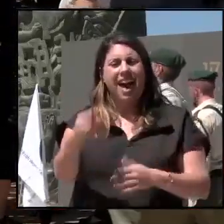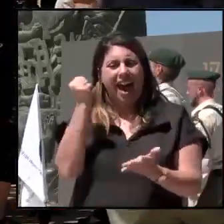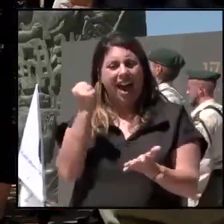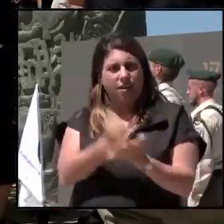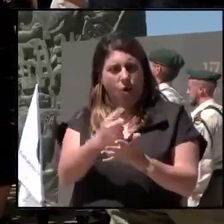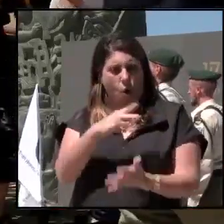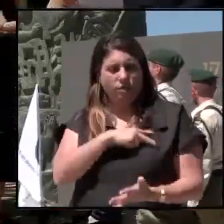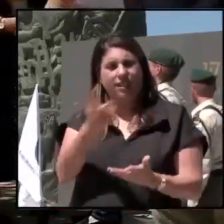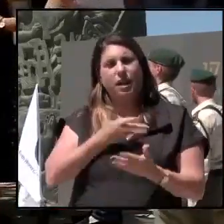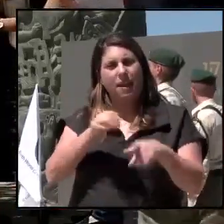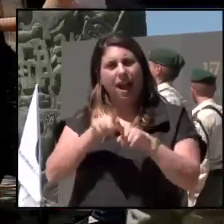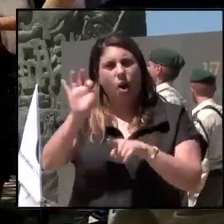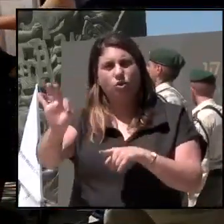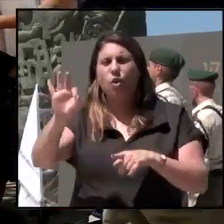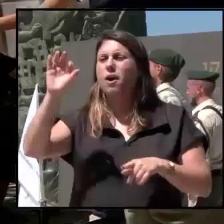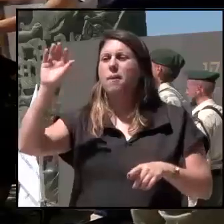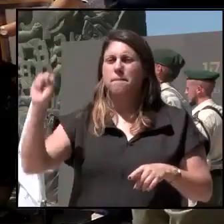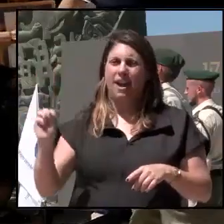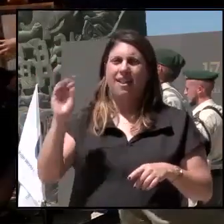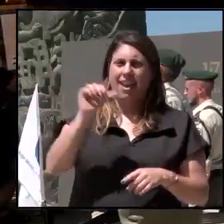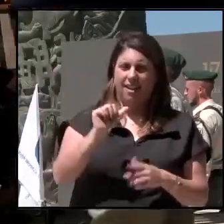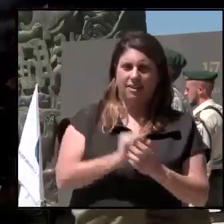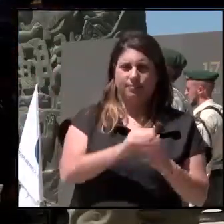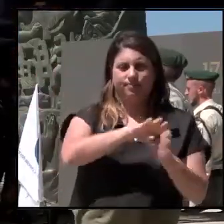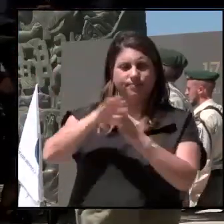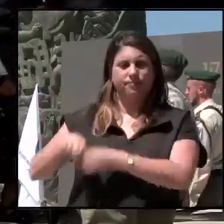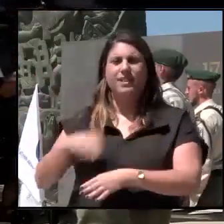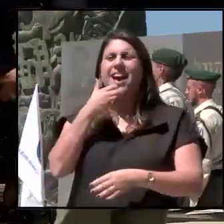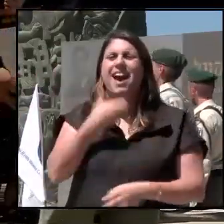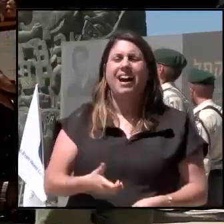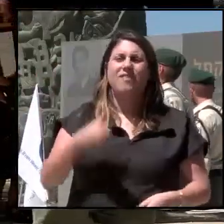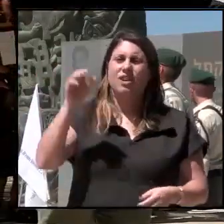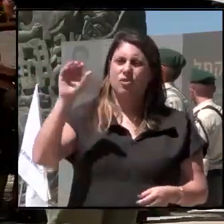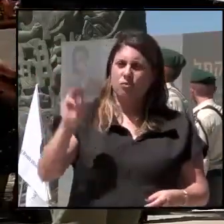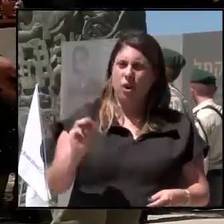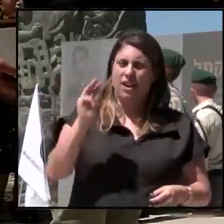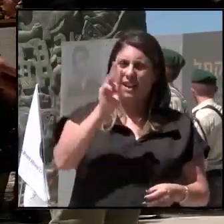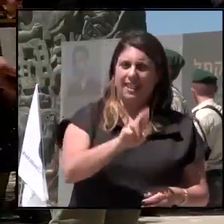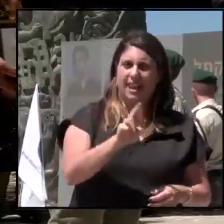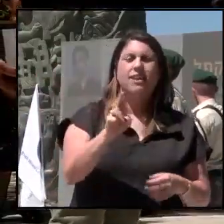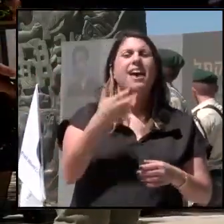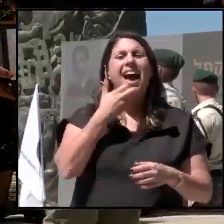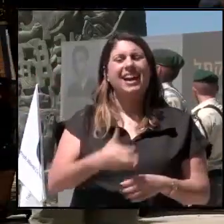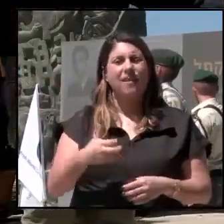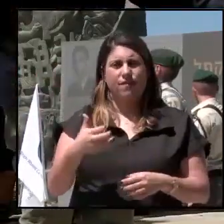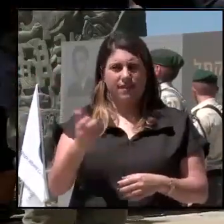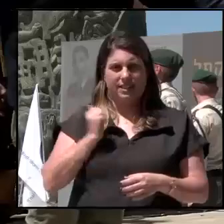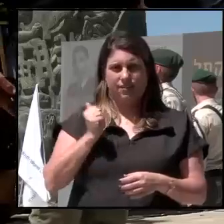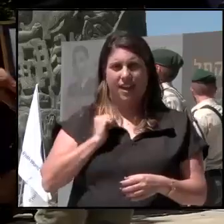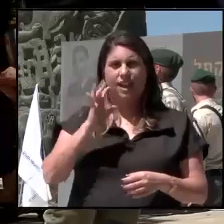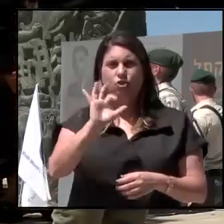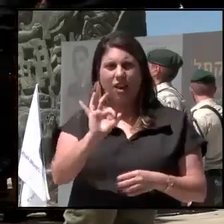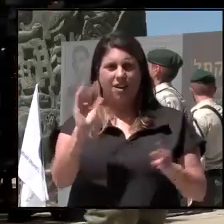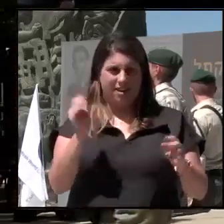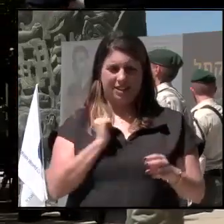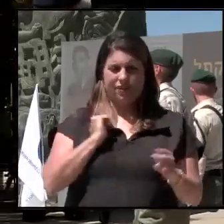תקבל אחותו מיכל גרדיך. הרב שמואל רנה קפל, הרב הצבאי של הארמיה החמישית בצבא